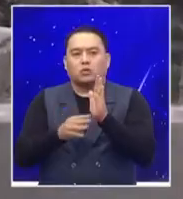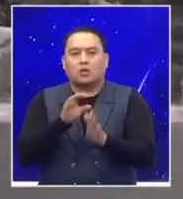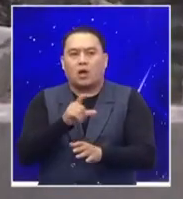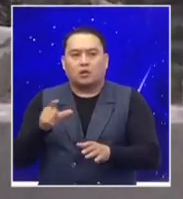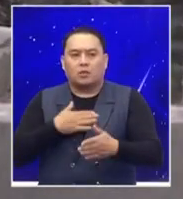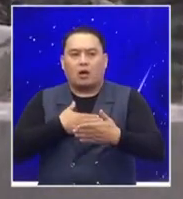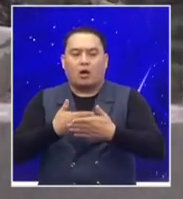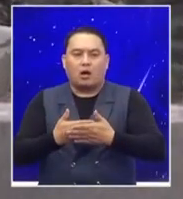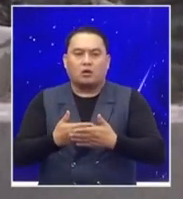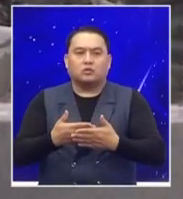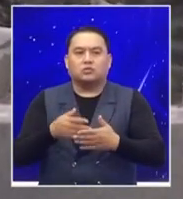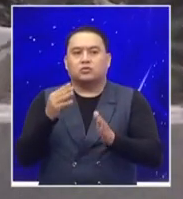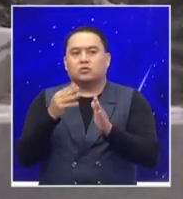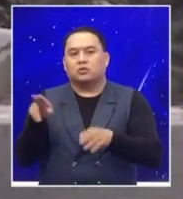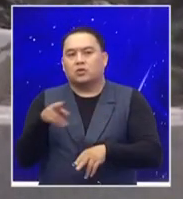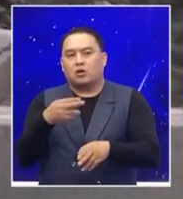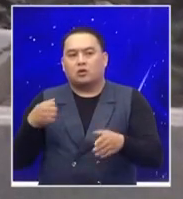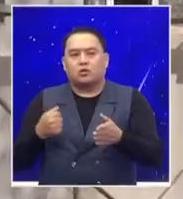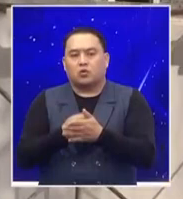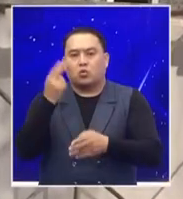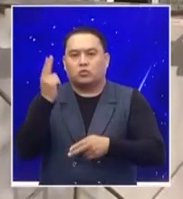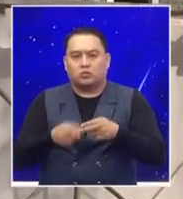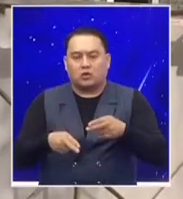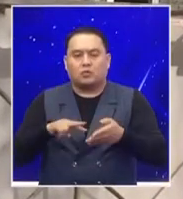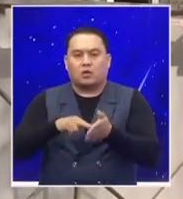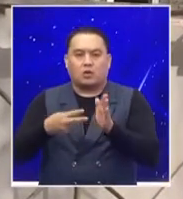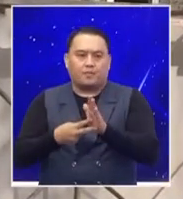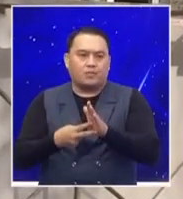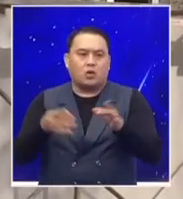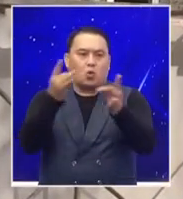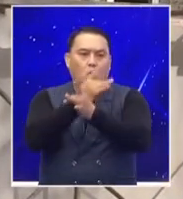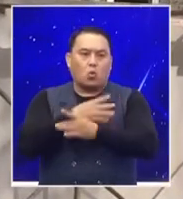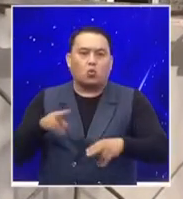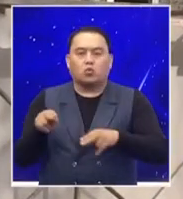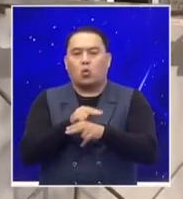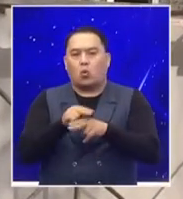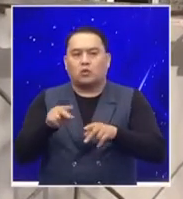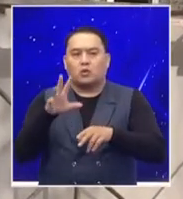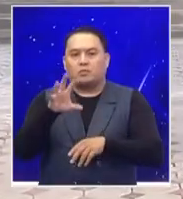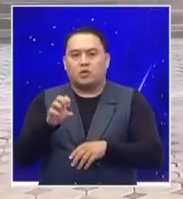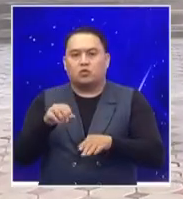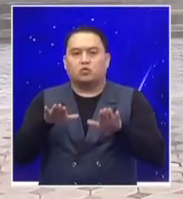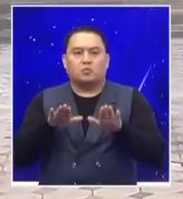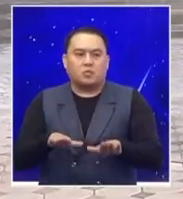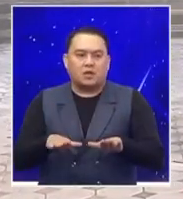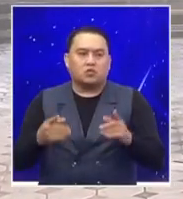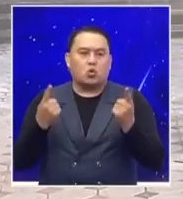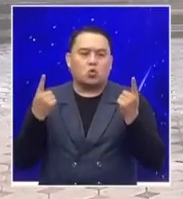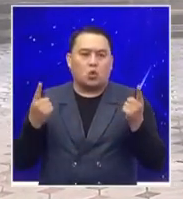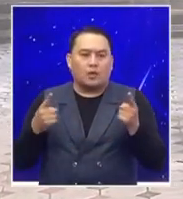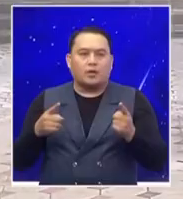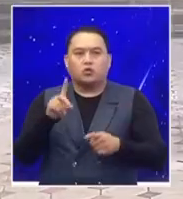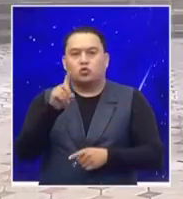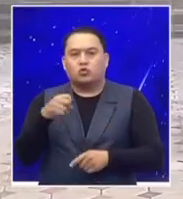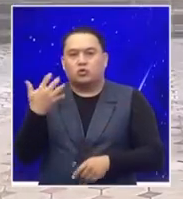қауырт. Мердігерлер жел 90-ға жеткізбей қолданысқа бермекші. Ауылдық мәдениет үйі де жаңарды. 500 орындық ірі нысан 154